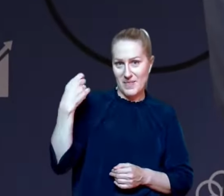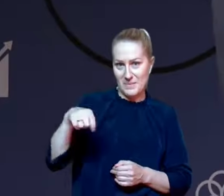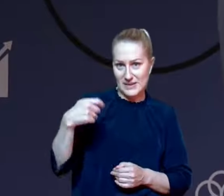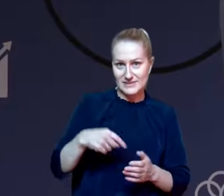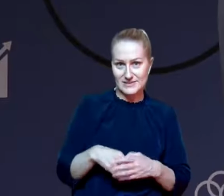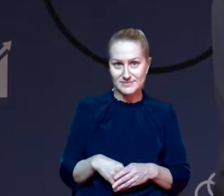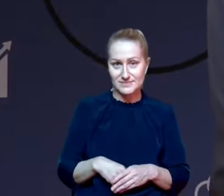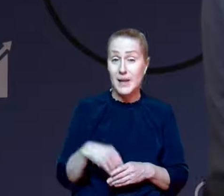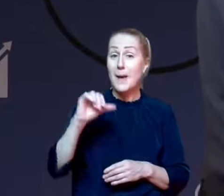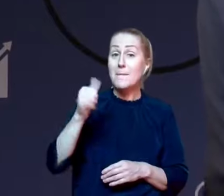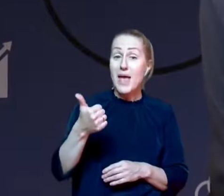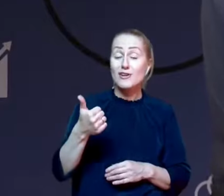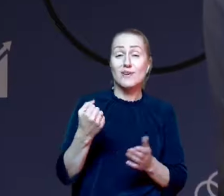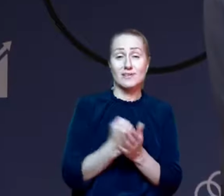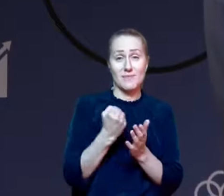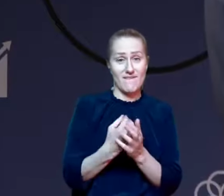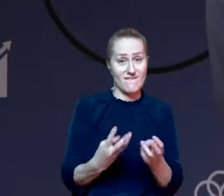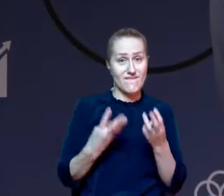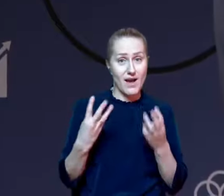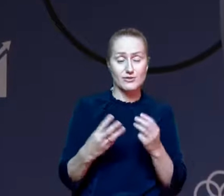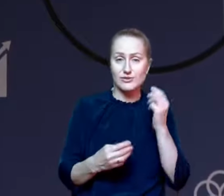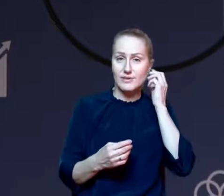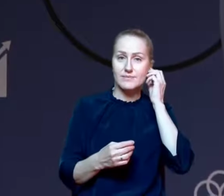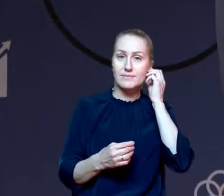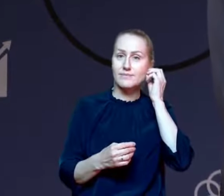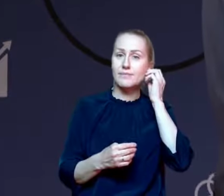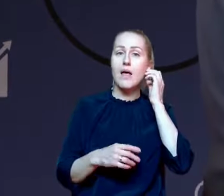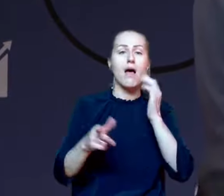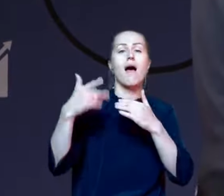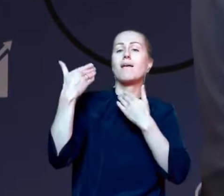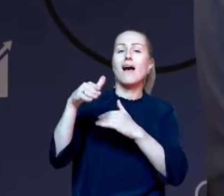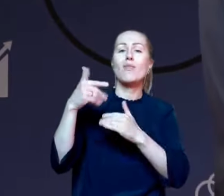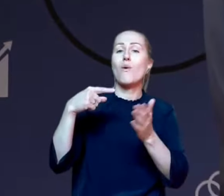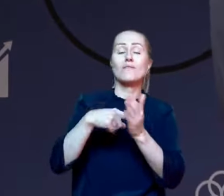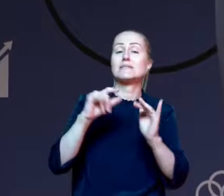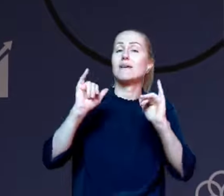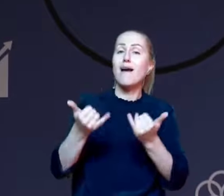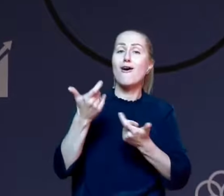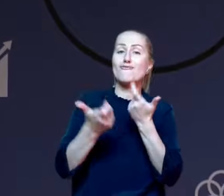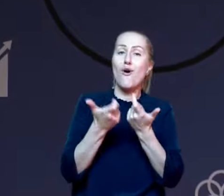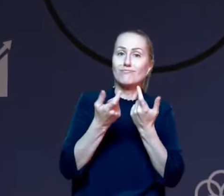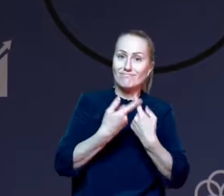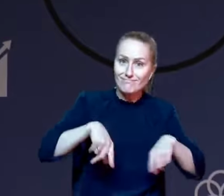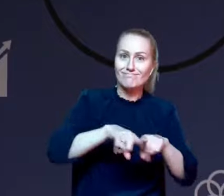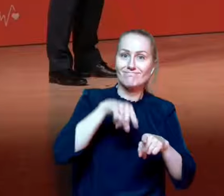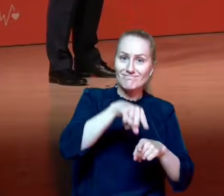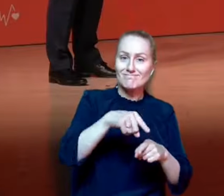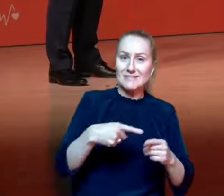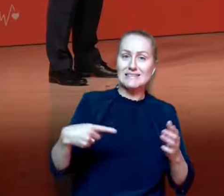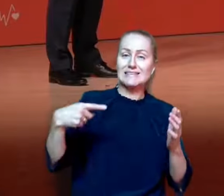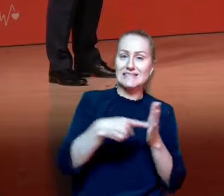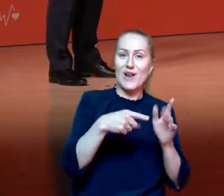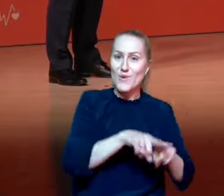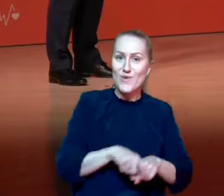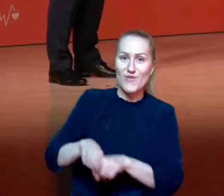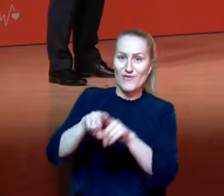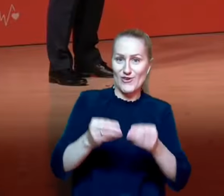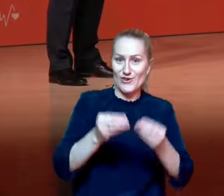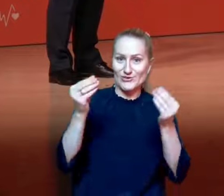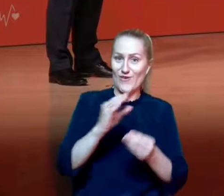prezydencie, pierwsza istotna kwestia, jak Katowice wpisują się w realizację celów zrównoważonego rozwoju ONZ, zwłaszcza